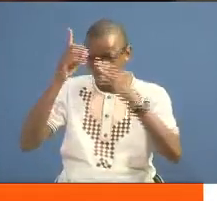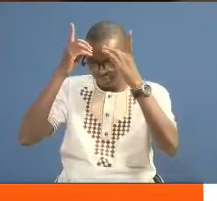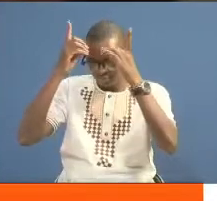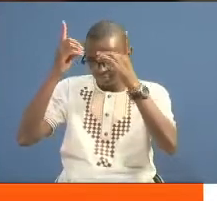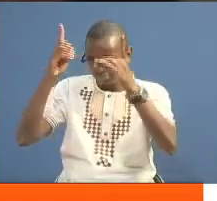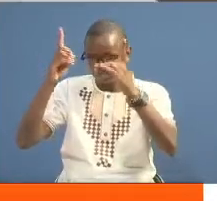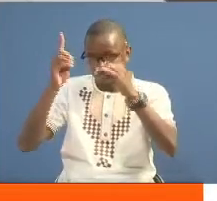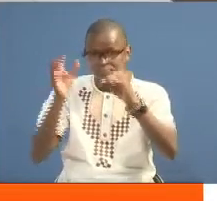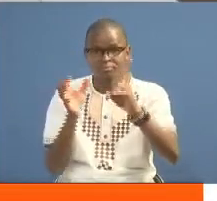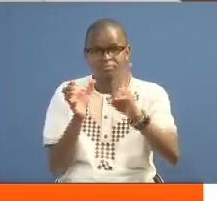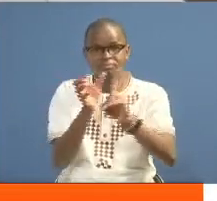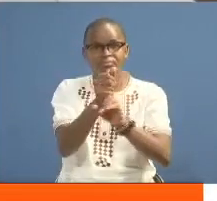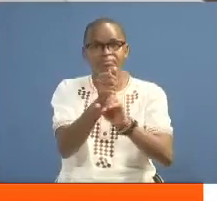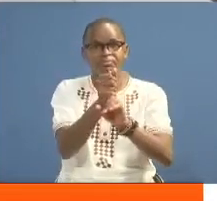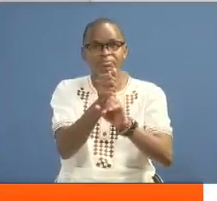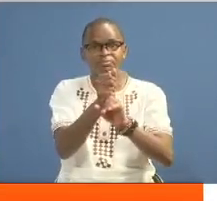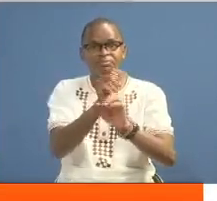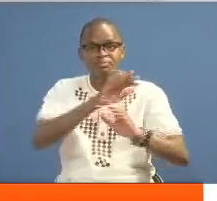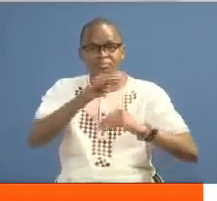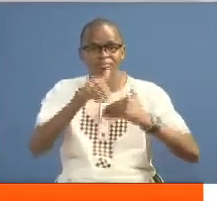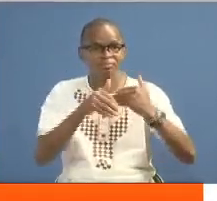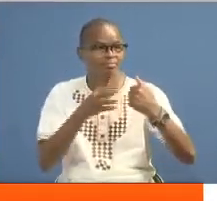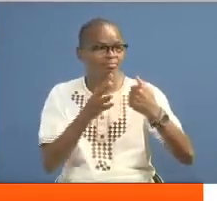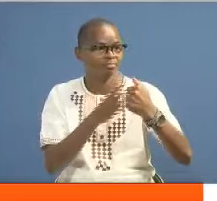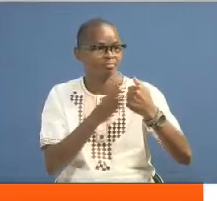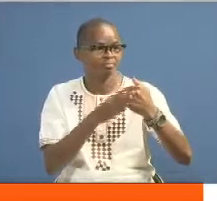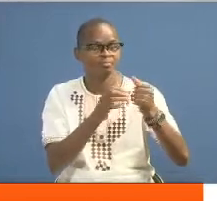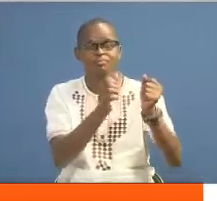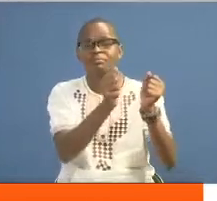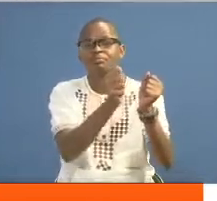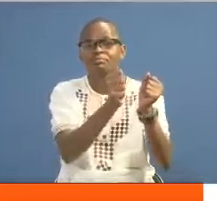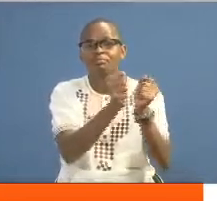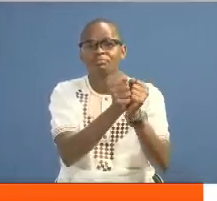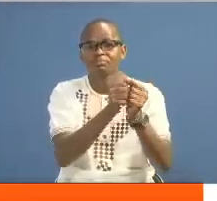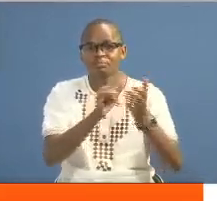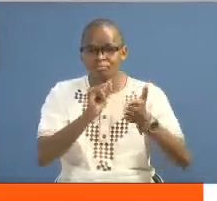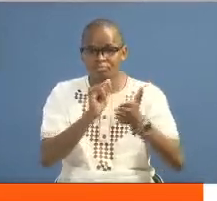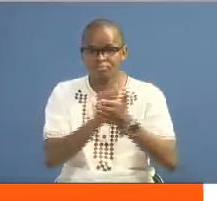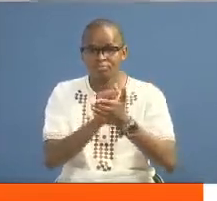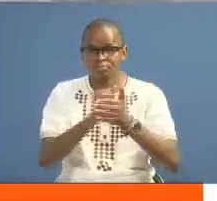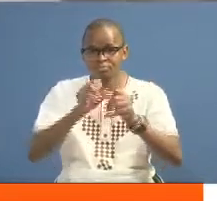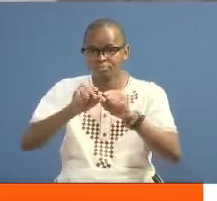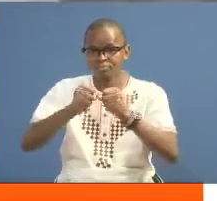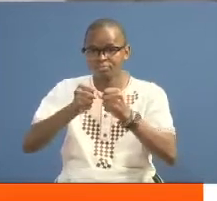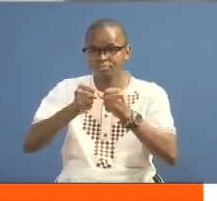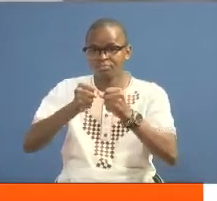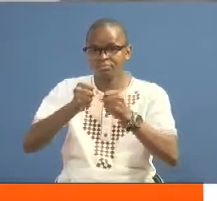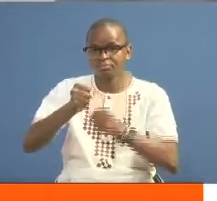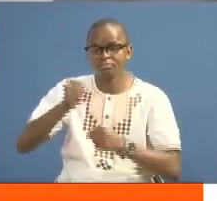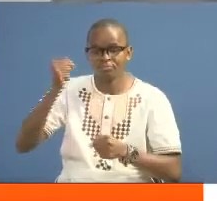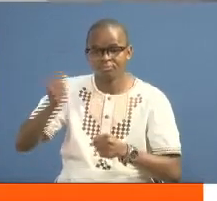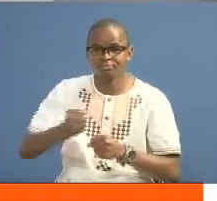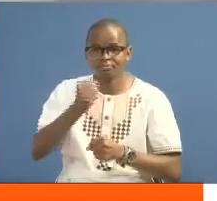yake itatimia. Yote 9-10 ni kuwa kuvunjika kwa mwiko